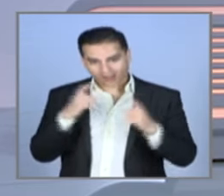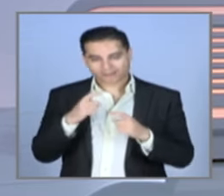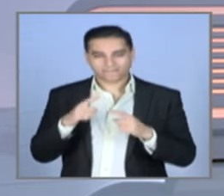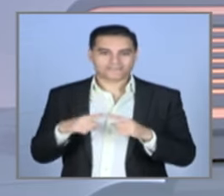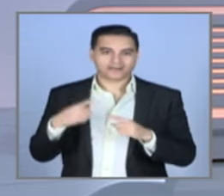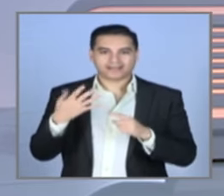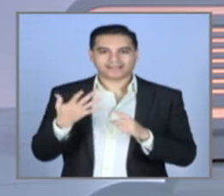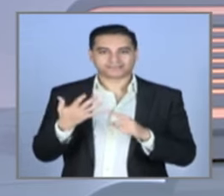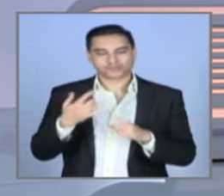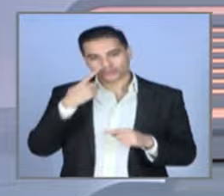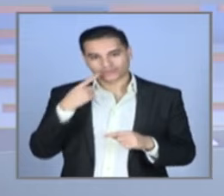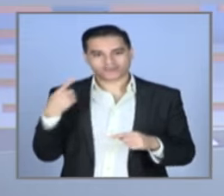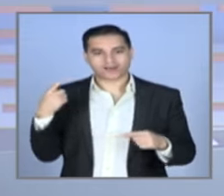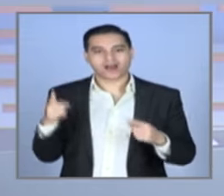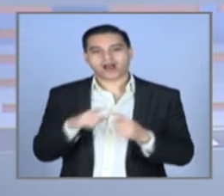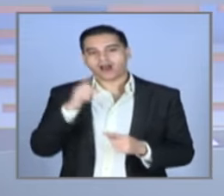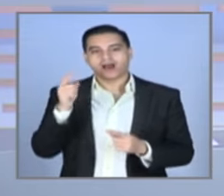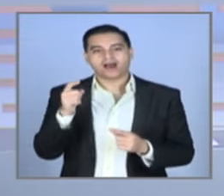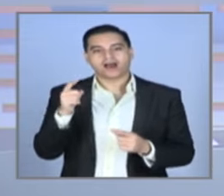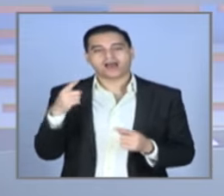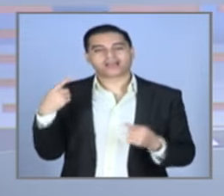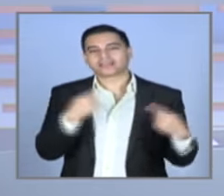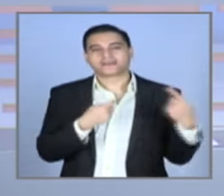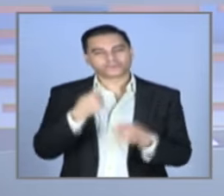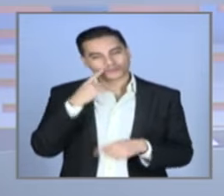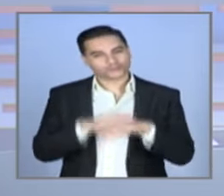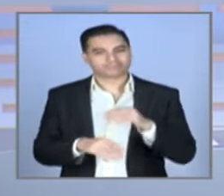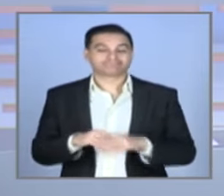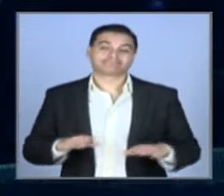بالفقرة اللي جاية. ودلوقتي مع الفقرة 5، فقرة ضربات الجزاء.